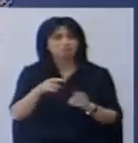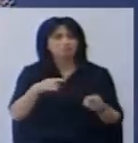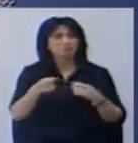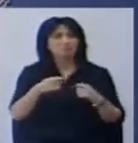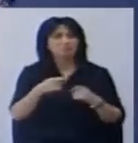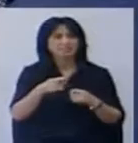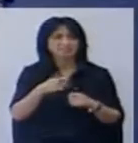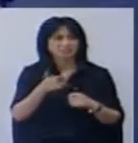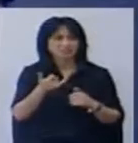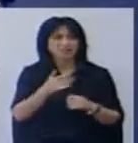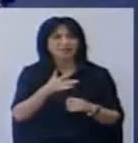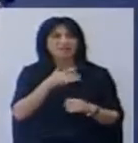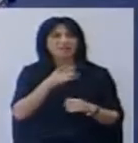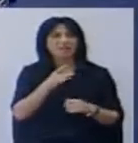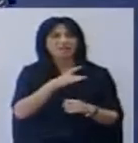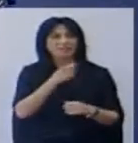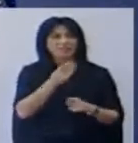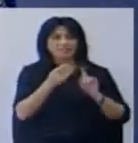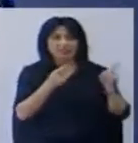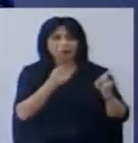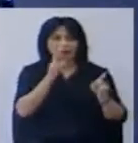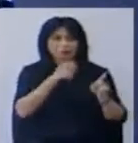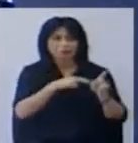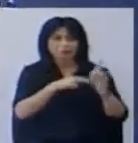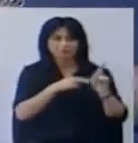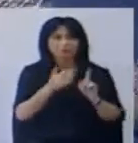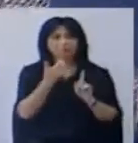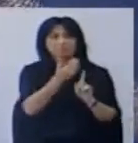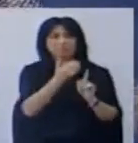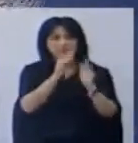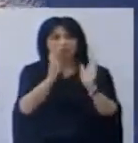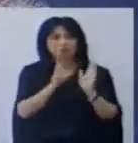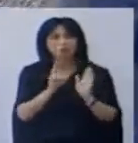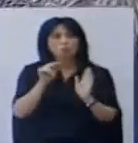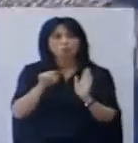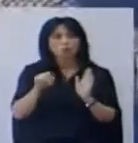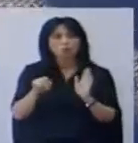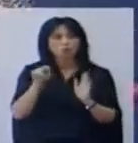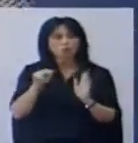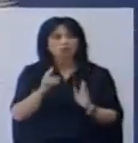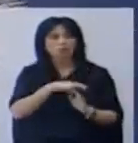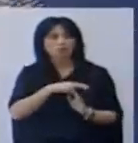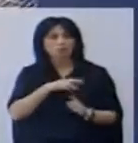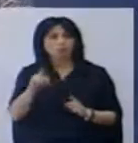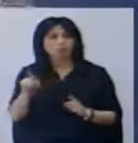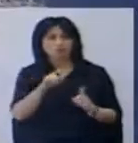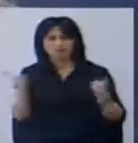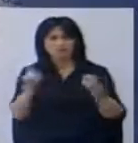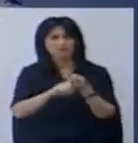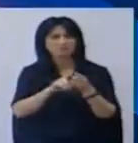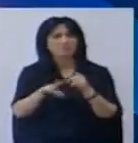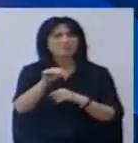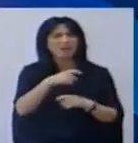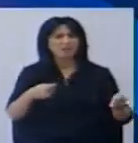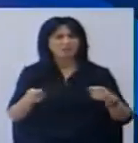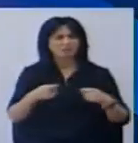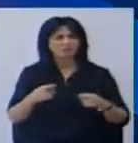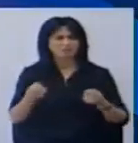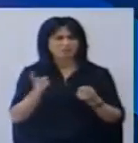ბიზნესმენები, ის ბატონი თეთრ წყაროში იყრის კენს, მის ჯიხურებში ფოჩი ფოთის დეპუტატის პლაკატებია